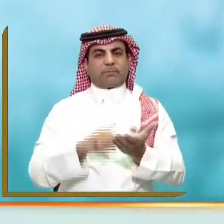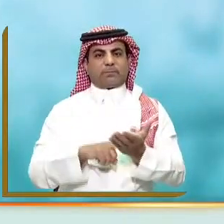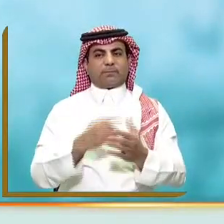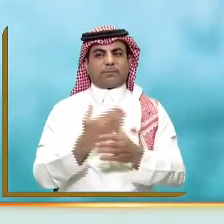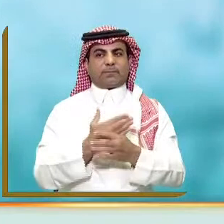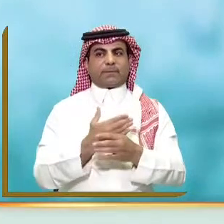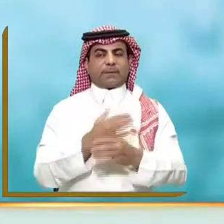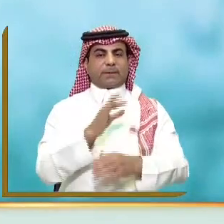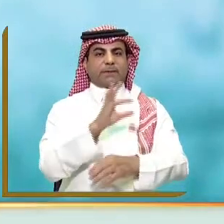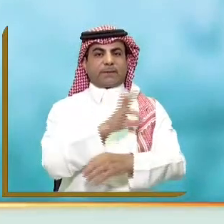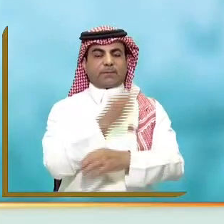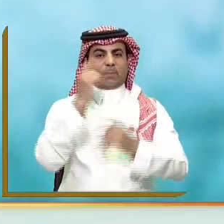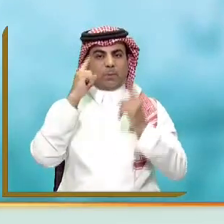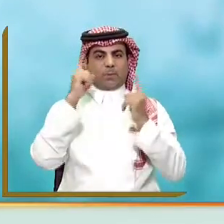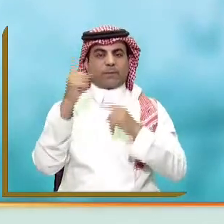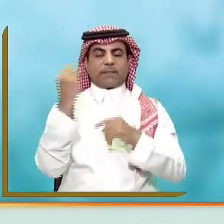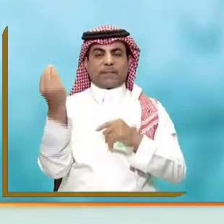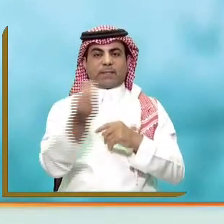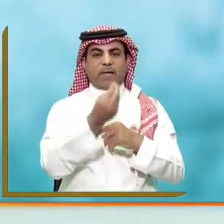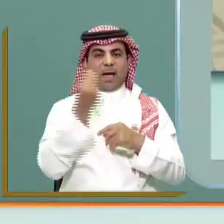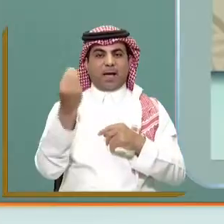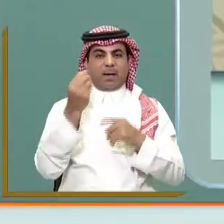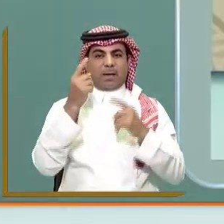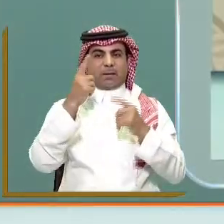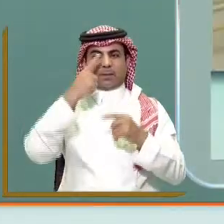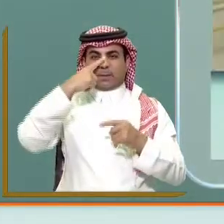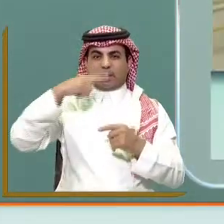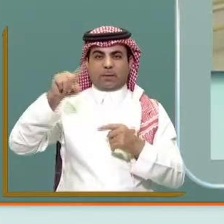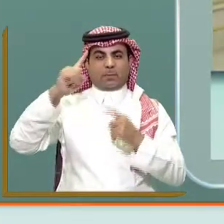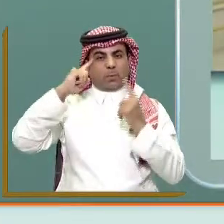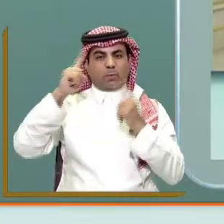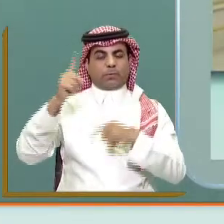تجربة تايلاند في مجال السياحة والسفر من